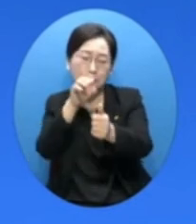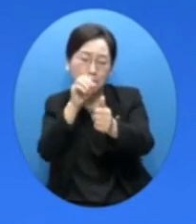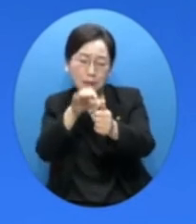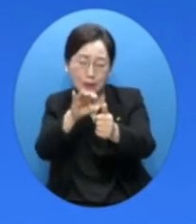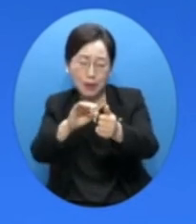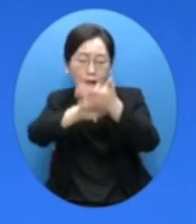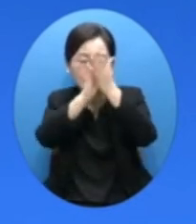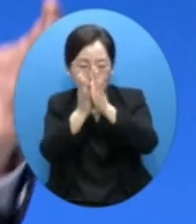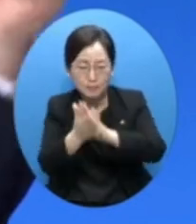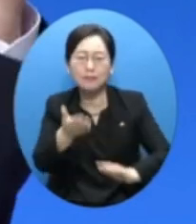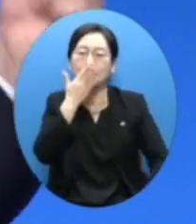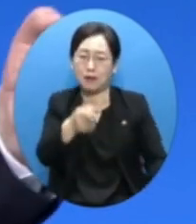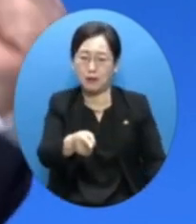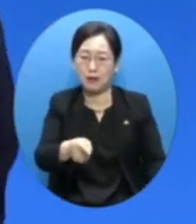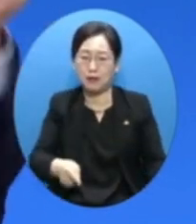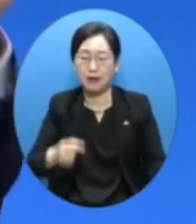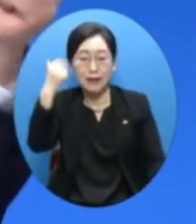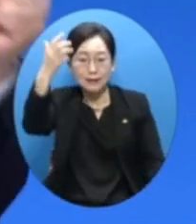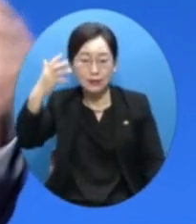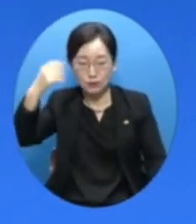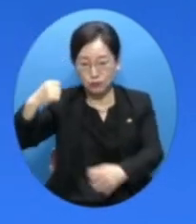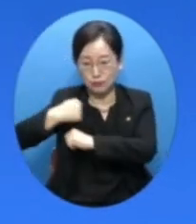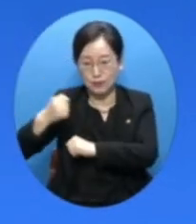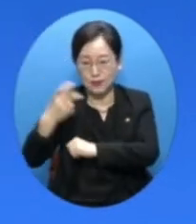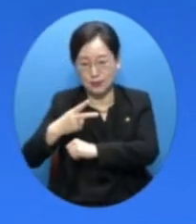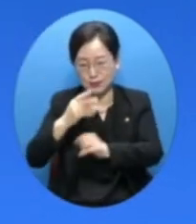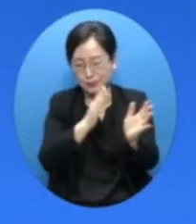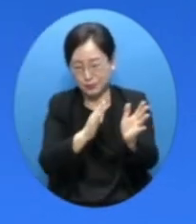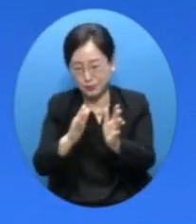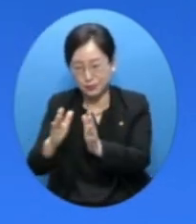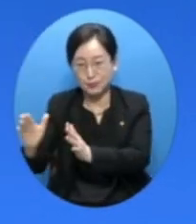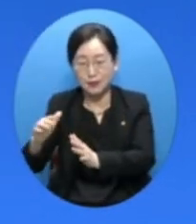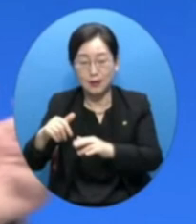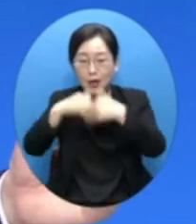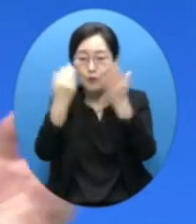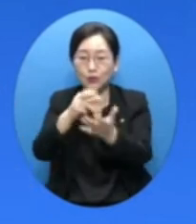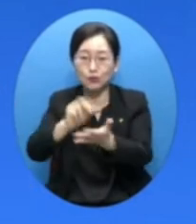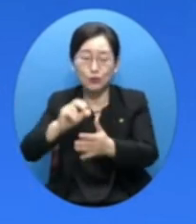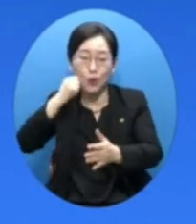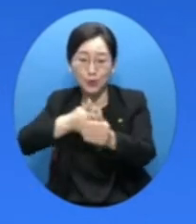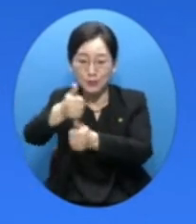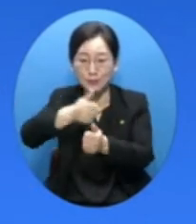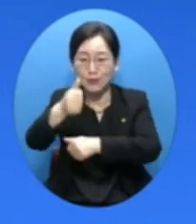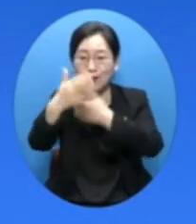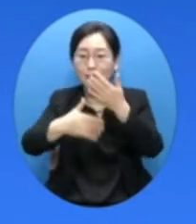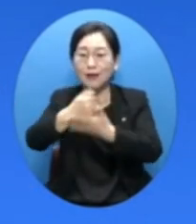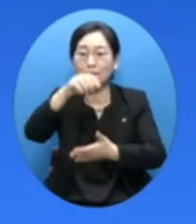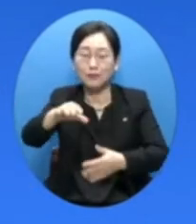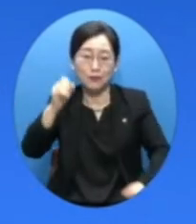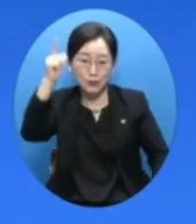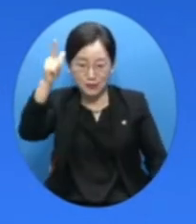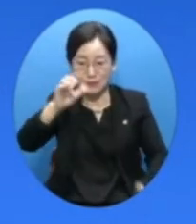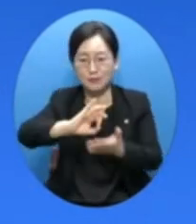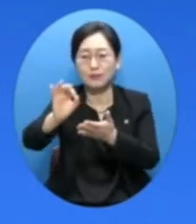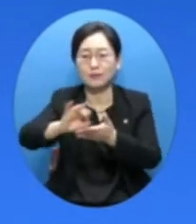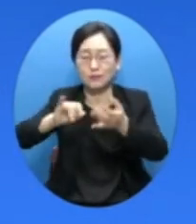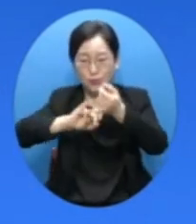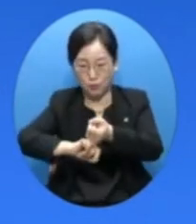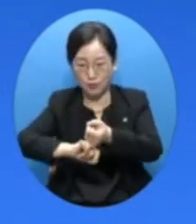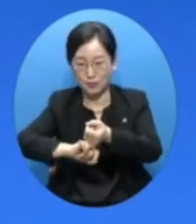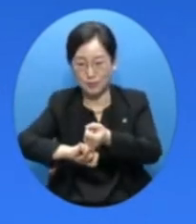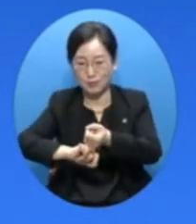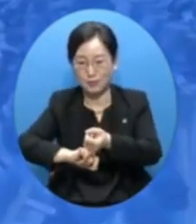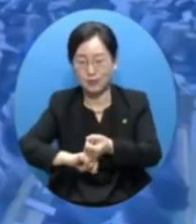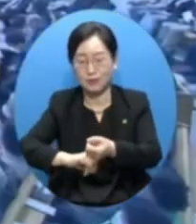될 것입니다. 우리 영적군사로 재무장을 해서 우리가 이 모든 문제 어려움을 이겨내고 하나 앞에 위대하게 쓰임받는 주님의